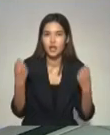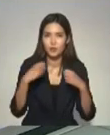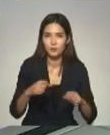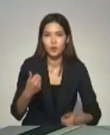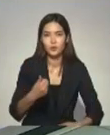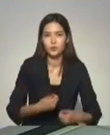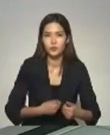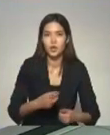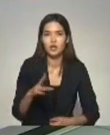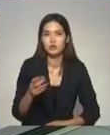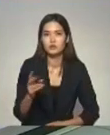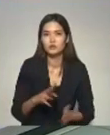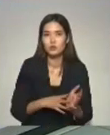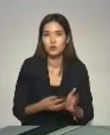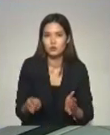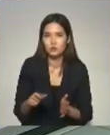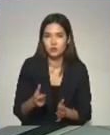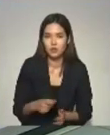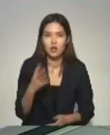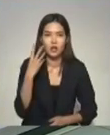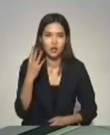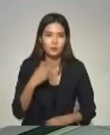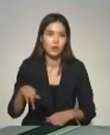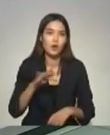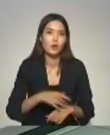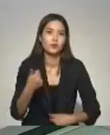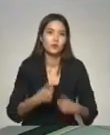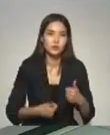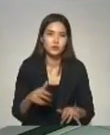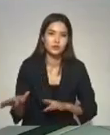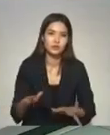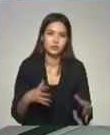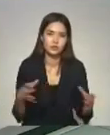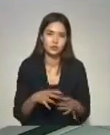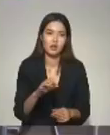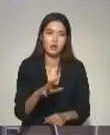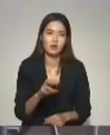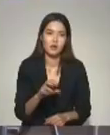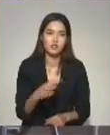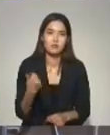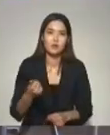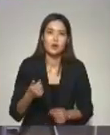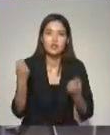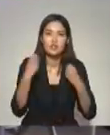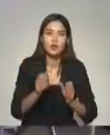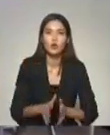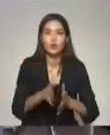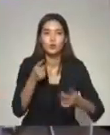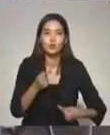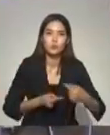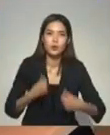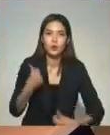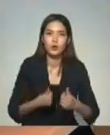Победителей турнира по тогыз кумалак определили в Алматы. Городские соревнования организовали члены партии «Аманат». За звание лучшего боролись